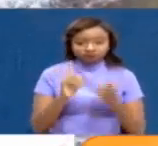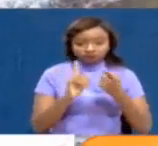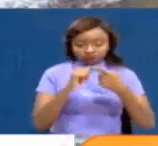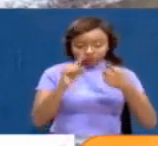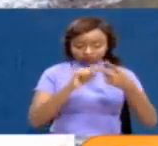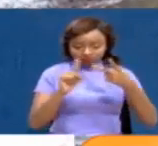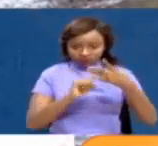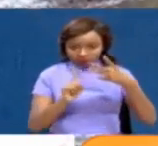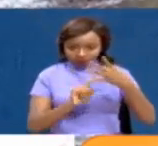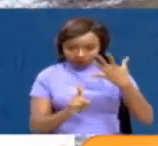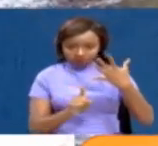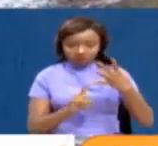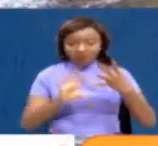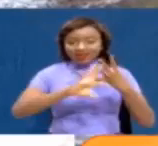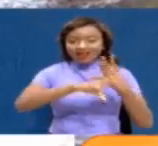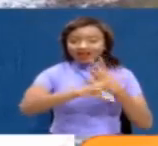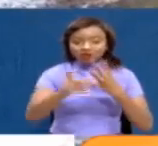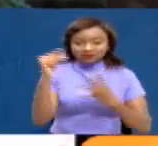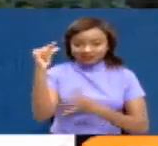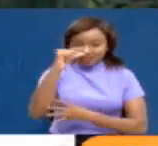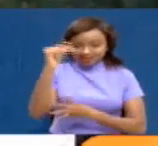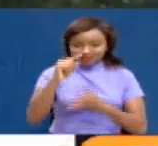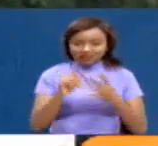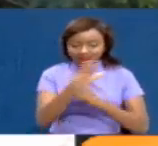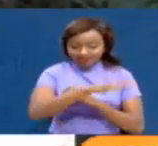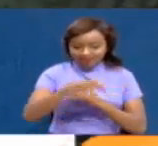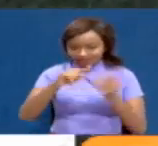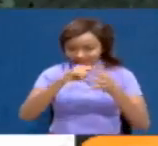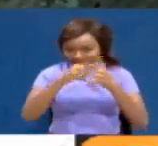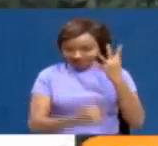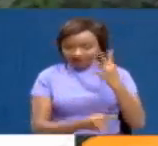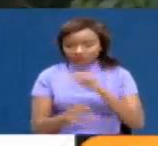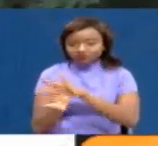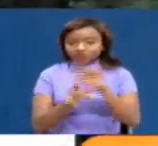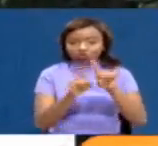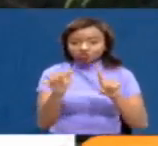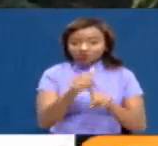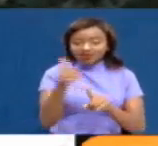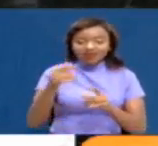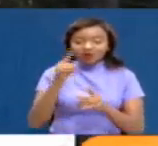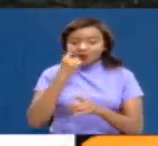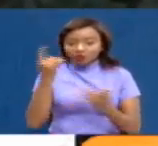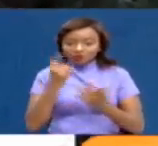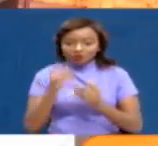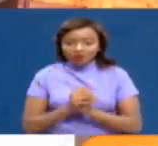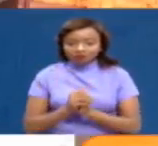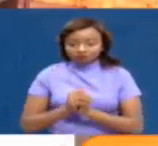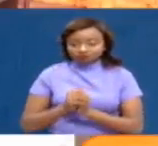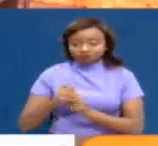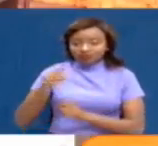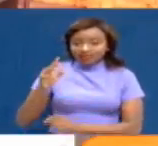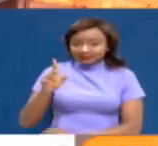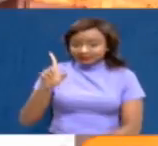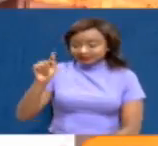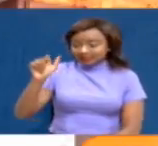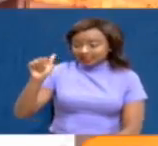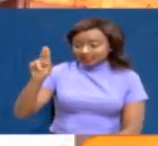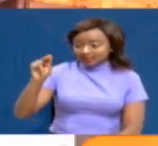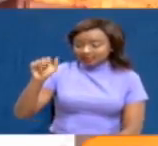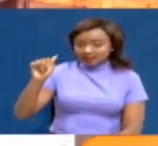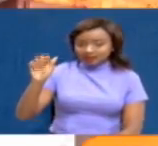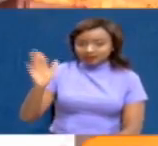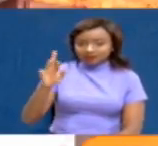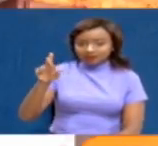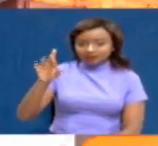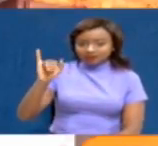Bukayu, Ziwani katika kaunti ya Garissa na wale wanaoishi Maroro, Galole na Bura katika kaunti ya Tana River wametakiwa